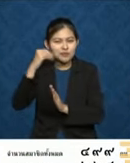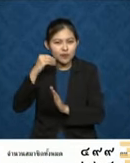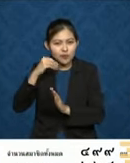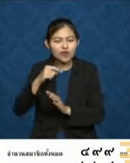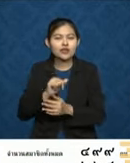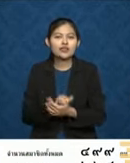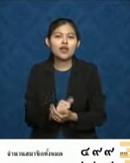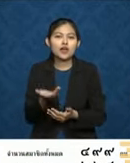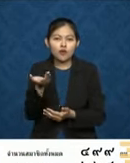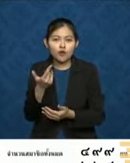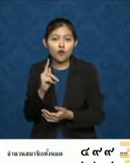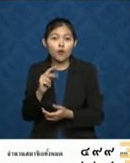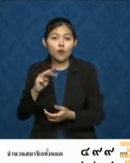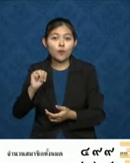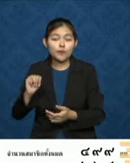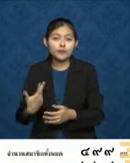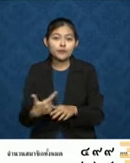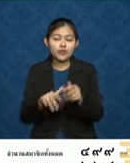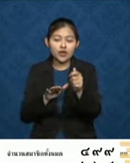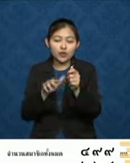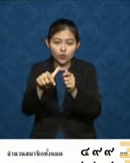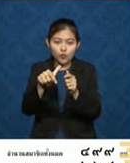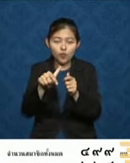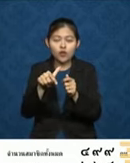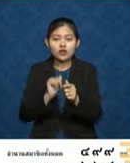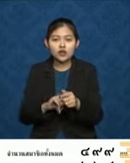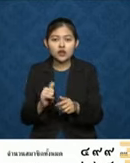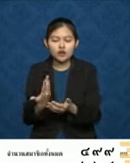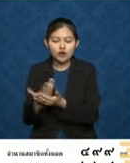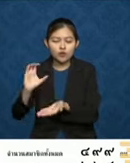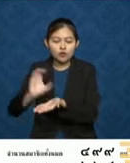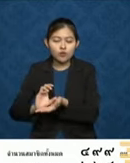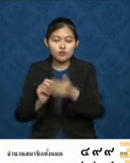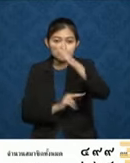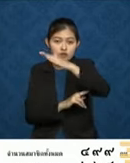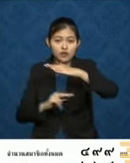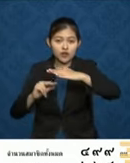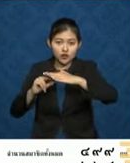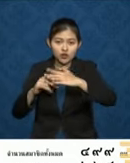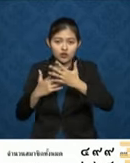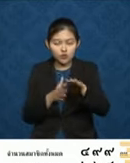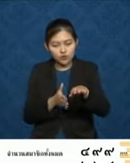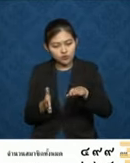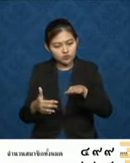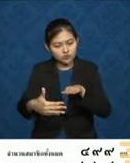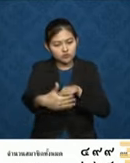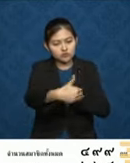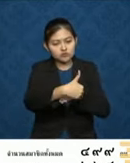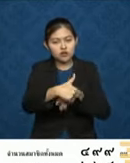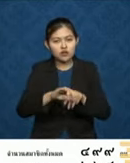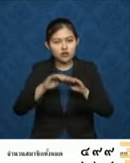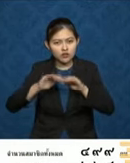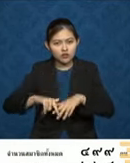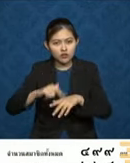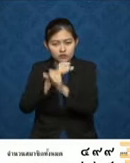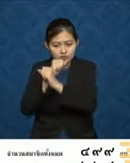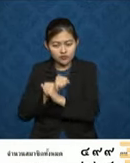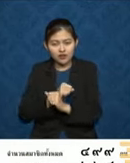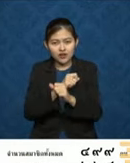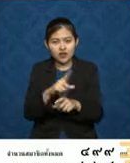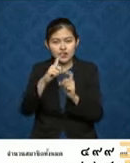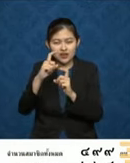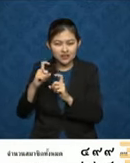ให้กรมทางหลวงนะคะพิจารณางบประมาณนะคะในการสร้างสะพานนะคะหรือจุดกลับรถนะคะเพื่อลดอุบัติเหตุให้